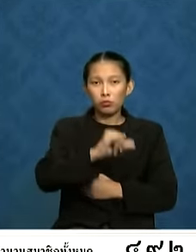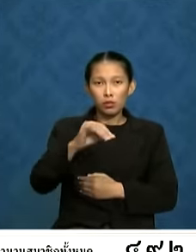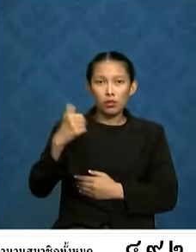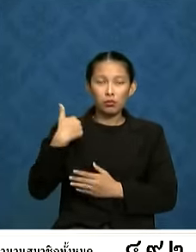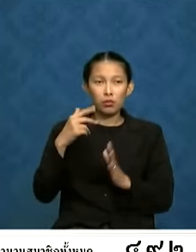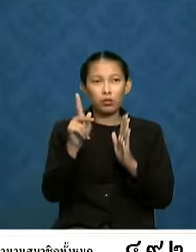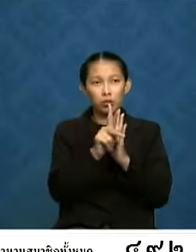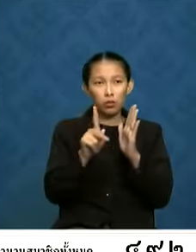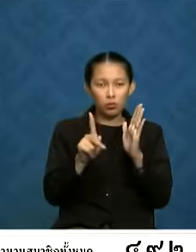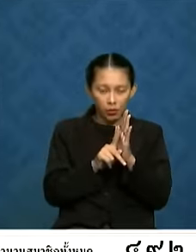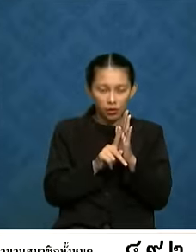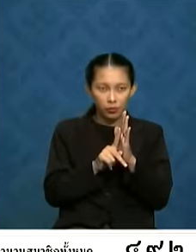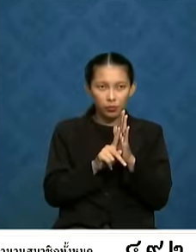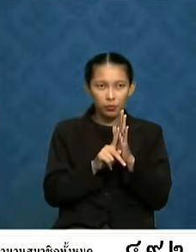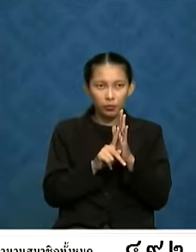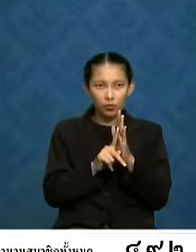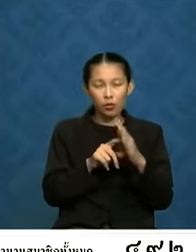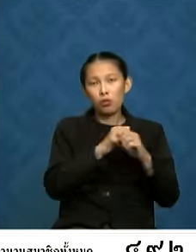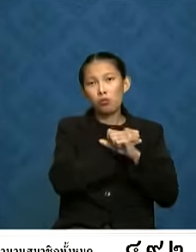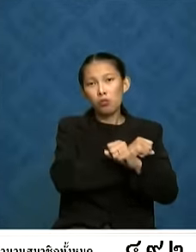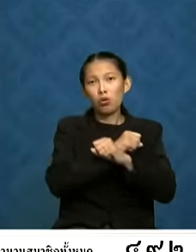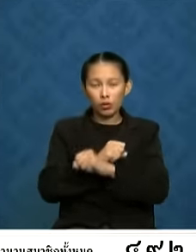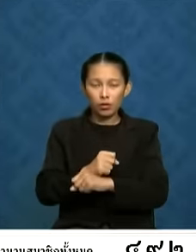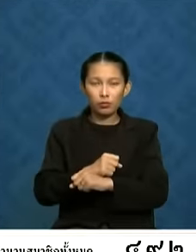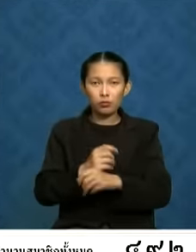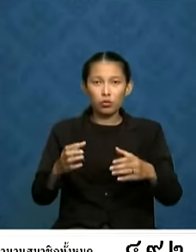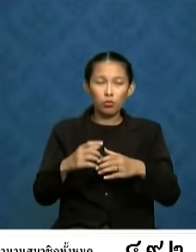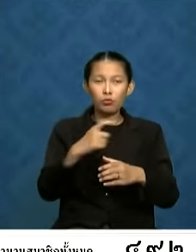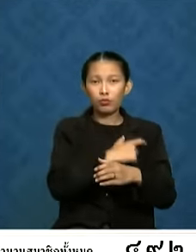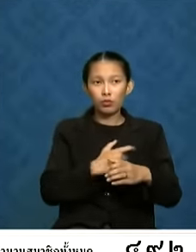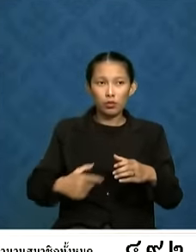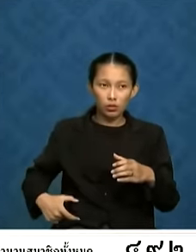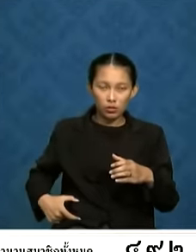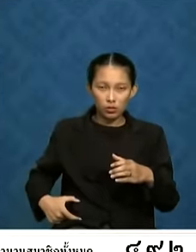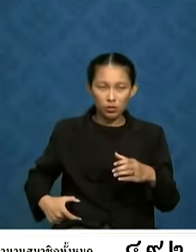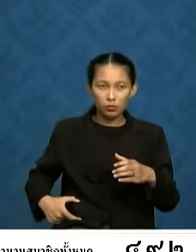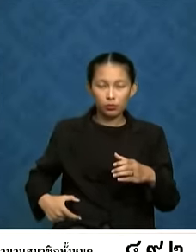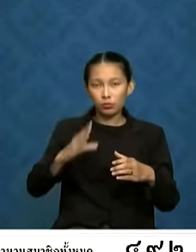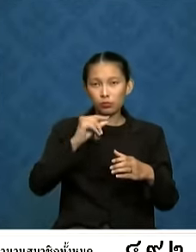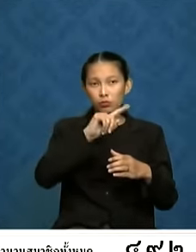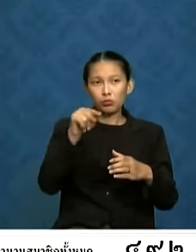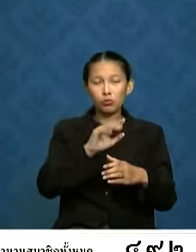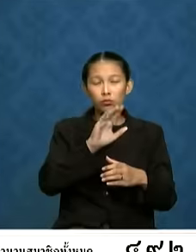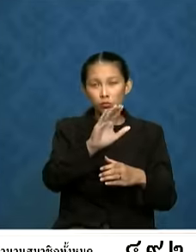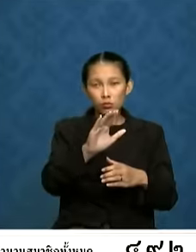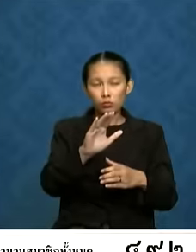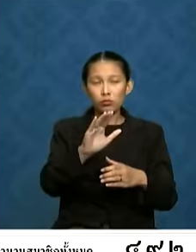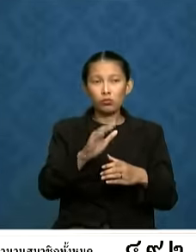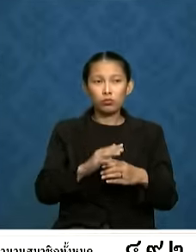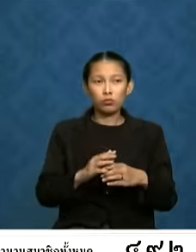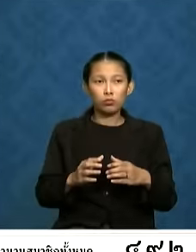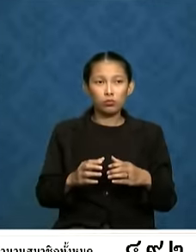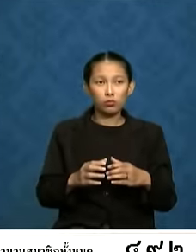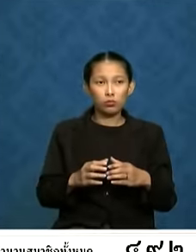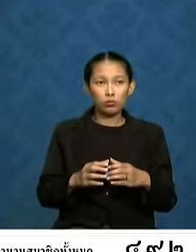หมายในลักษณะของการปกป้องสถาบันพระมหากษัตริย์นะครับหรือเลซ maester lawนะครับหรือกฎหมายหมิ่นพระบรมเดชานุภาพนะ